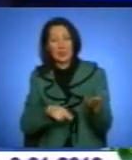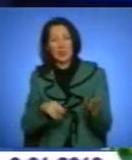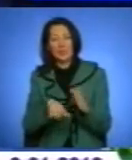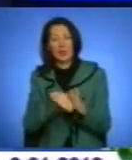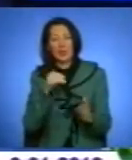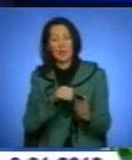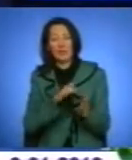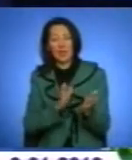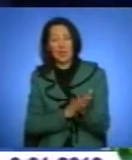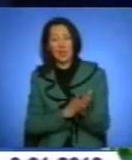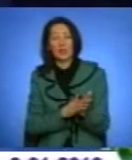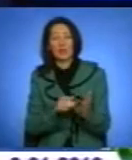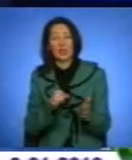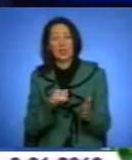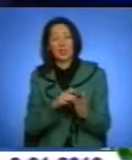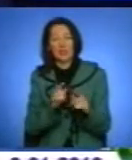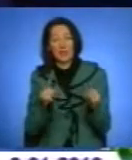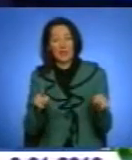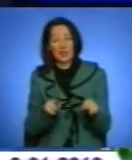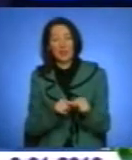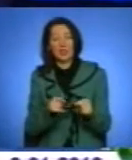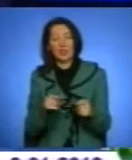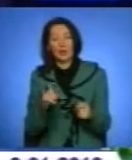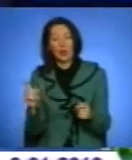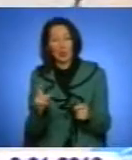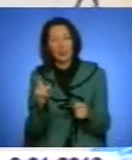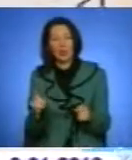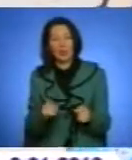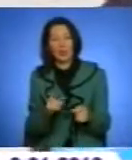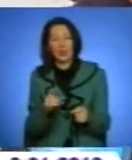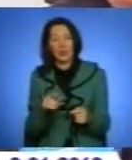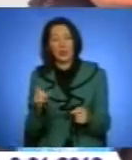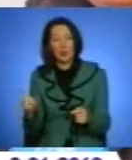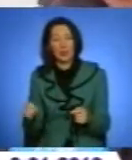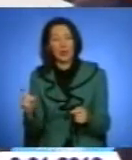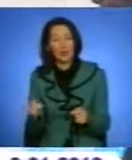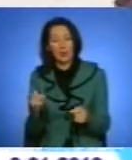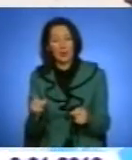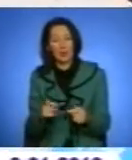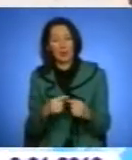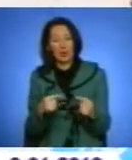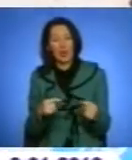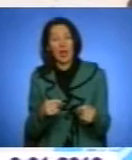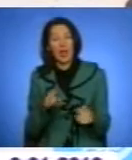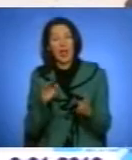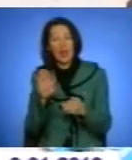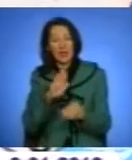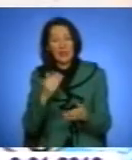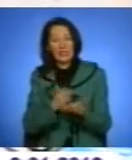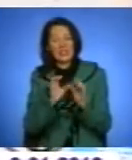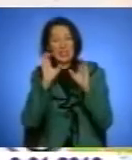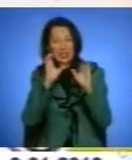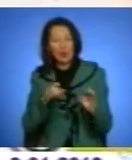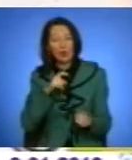сертифікатів суб'єктам господарювання та пересічним громадянам. У вересні вийшов закон України про